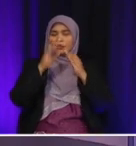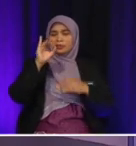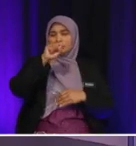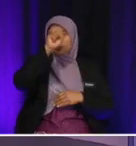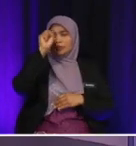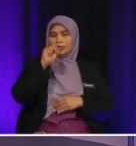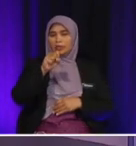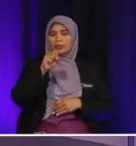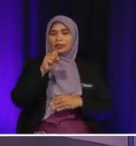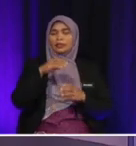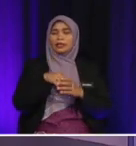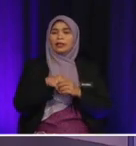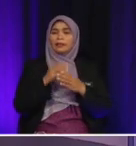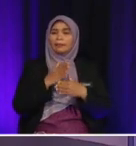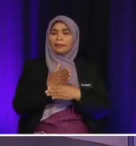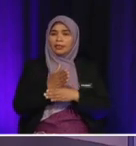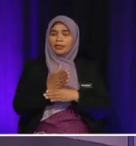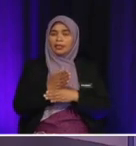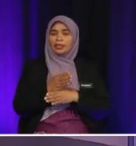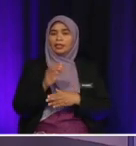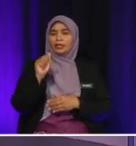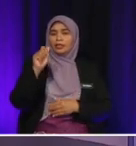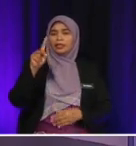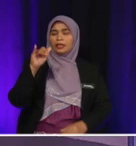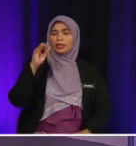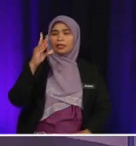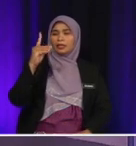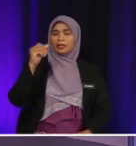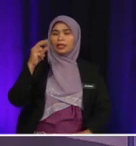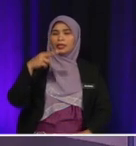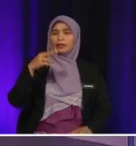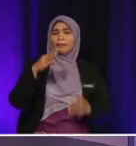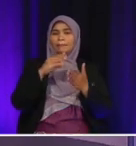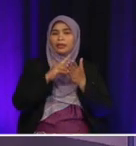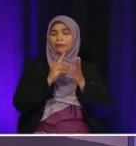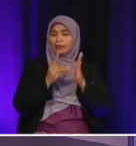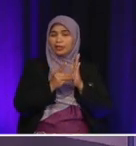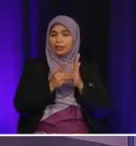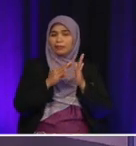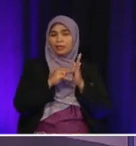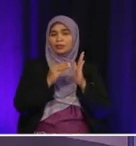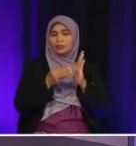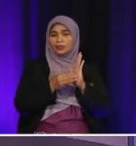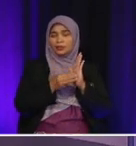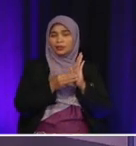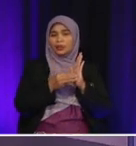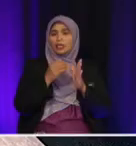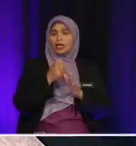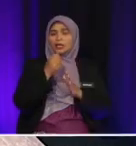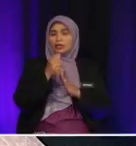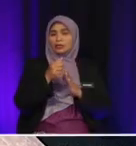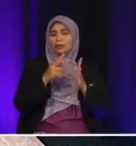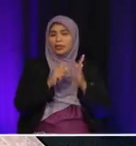intipati dalam bidang akidah ialah mendefinisikan ataupun maksud ataupun